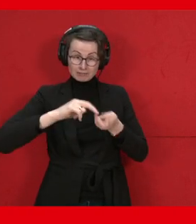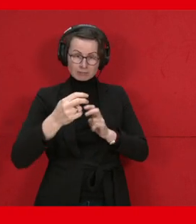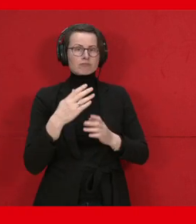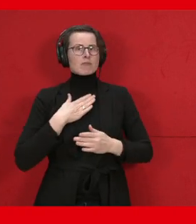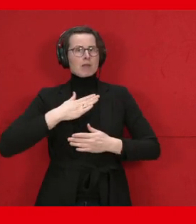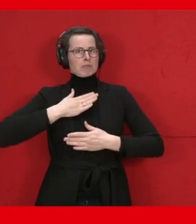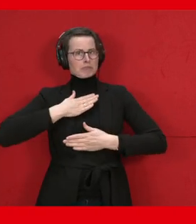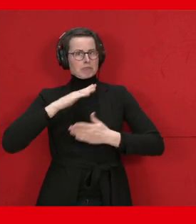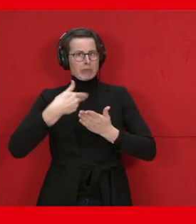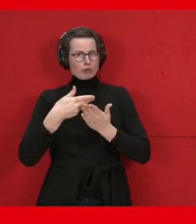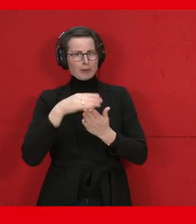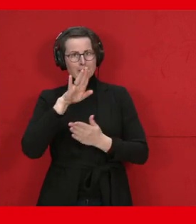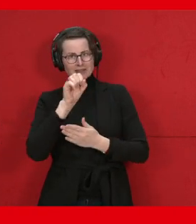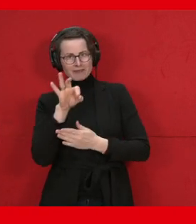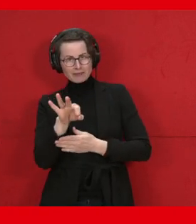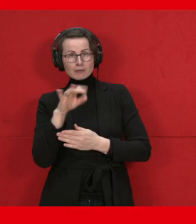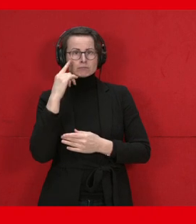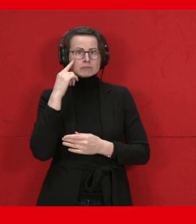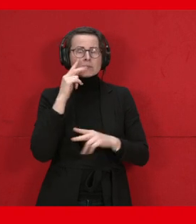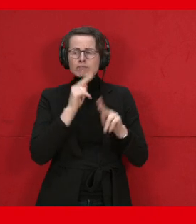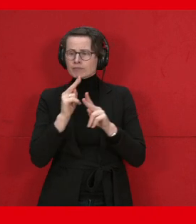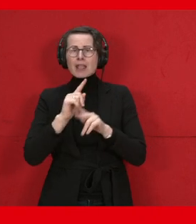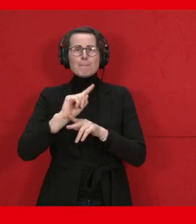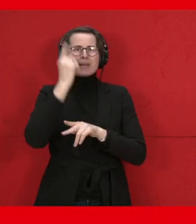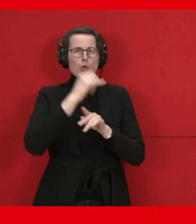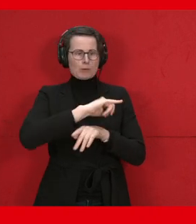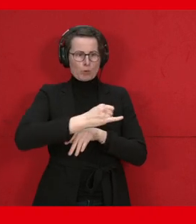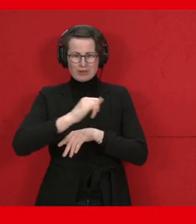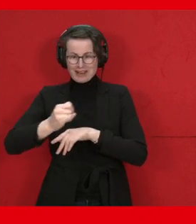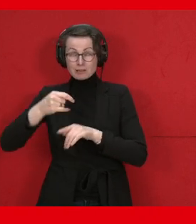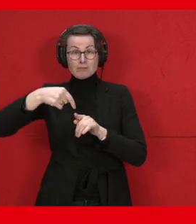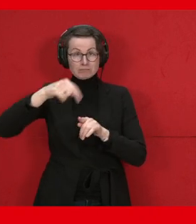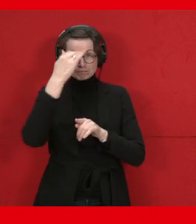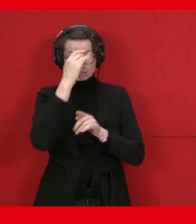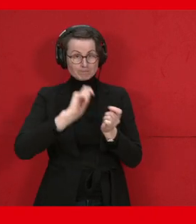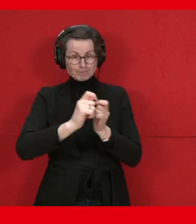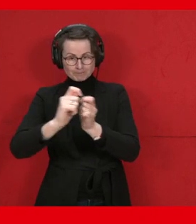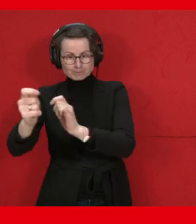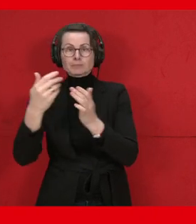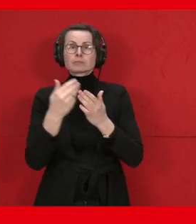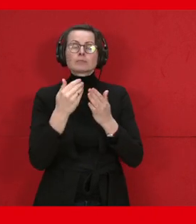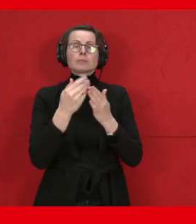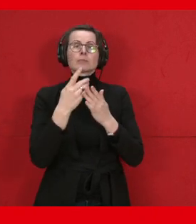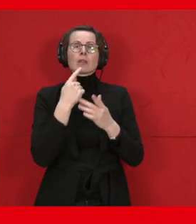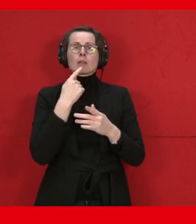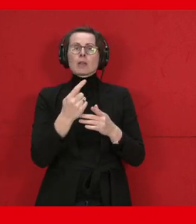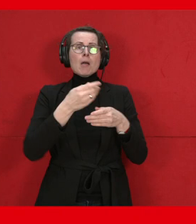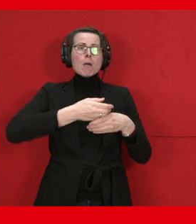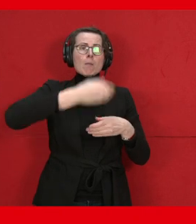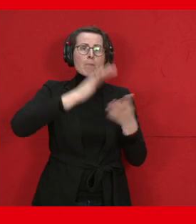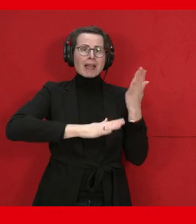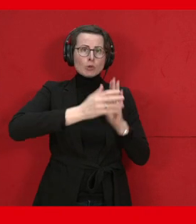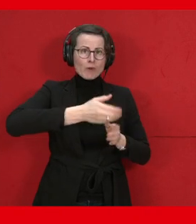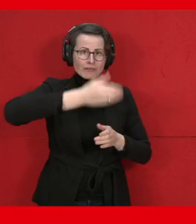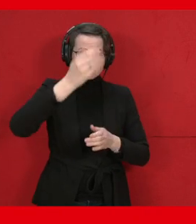BASF zeigen. Wir haben ein ganzes Bündel von Pilotprojekten, die wir jetzt auf den Weg bringen wollen. Elektrifizierung von Kreckeröfen,